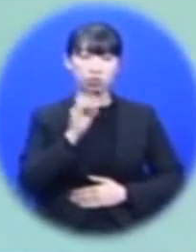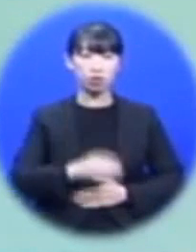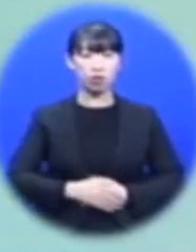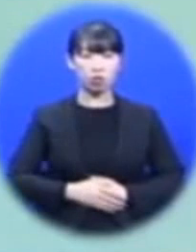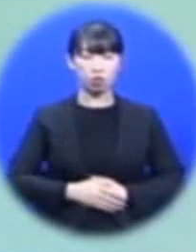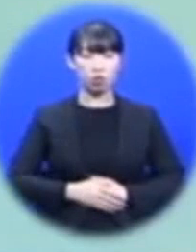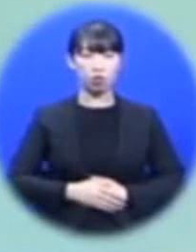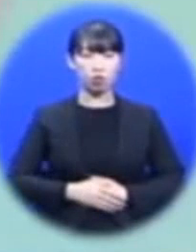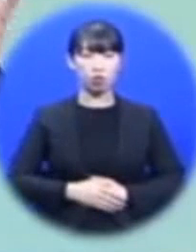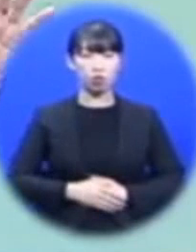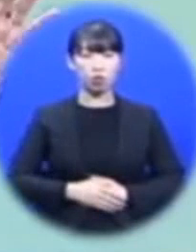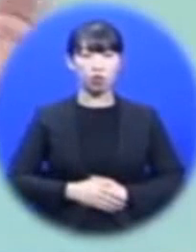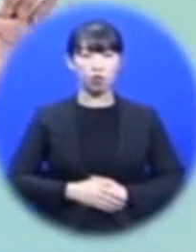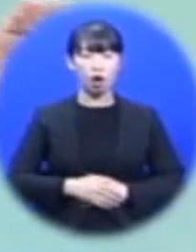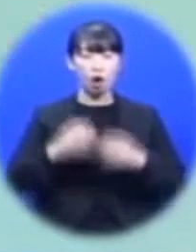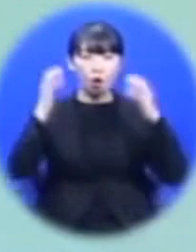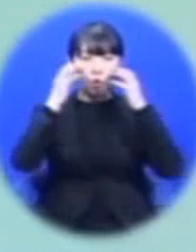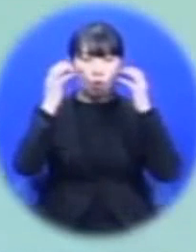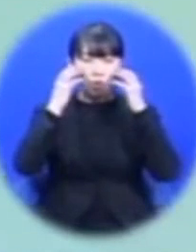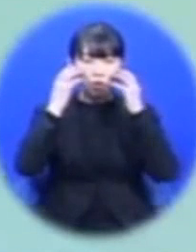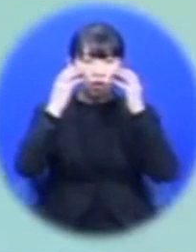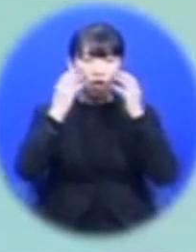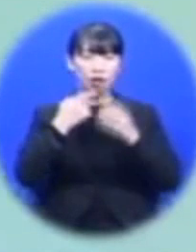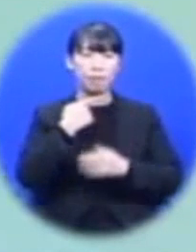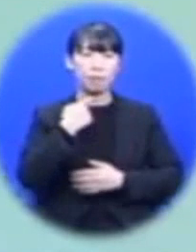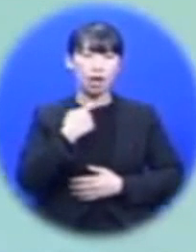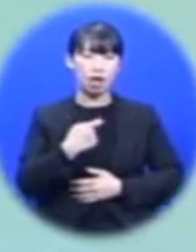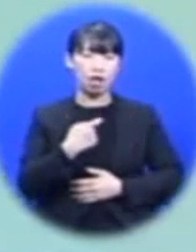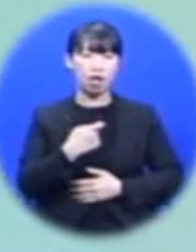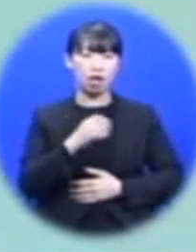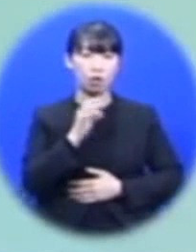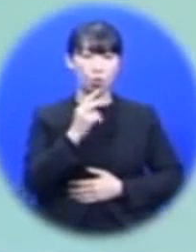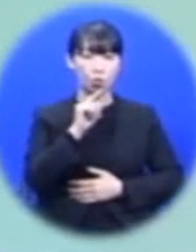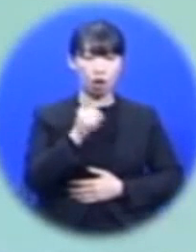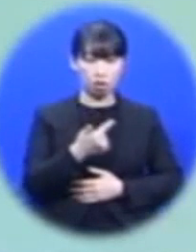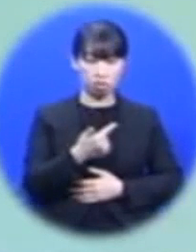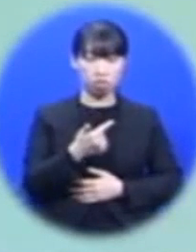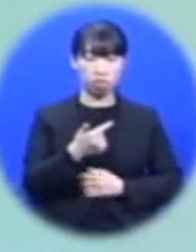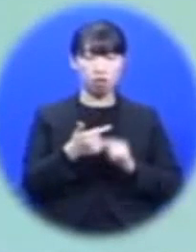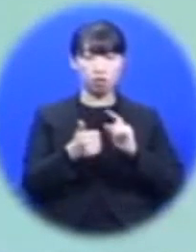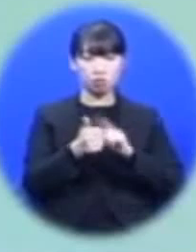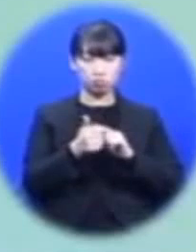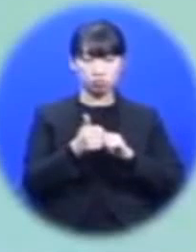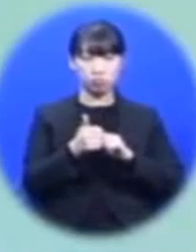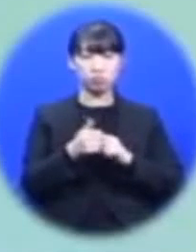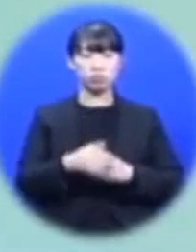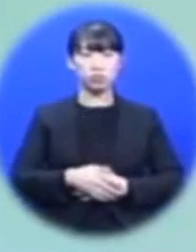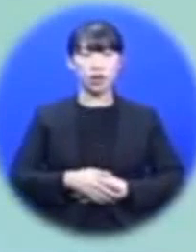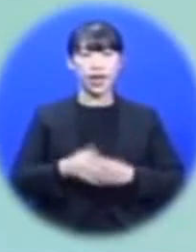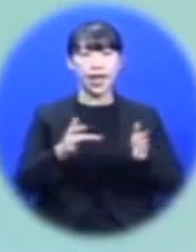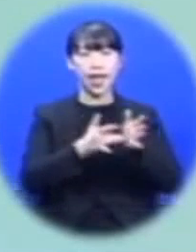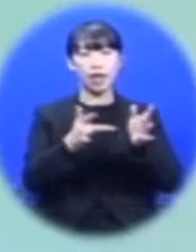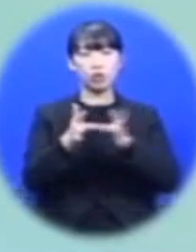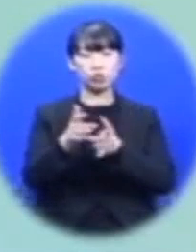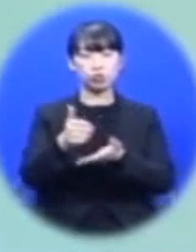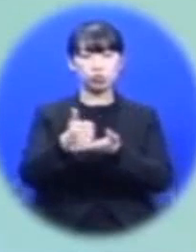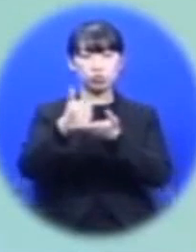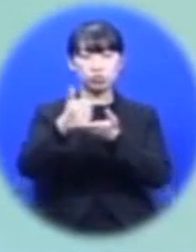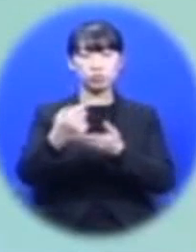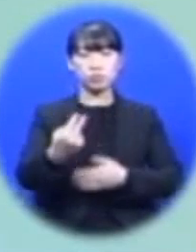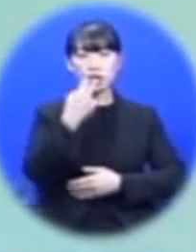없는 정말 고난을 겪고 있는 사람이었습니다 그러나 요한 사도에게 예수님의 생명이